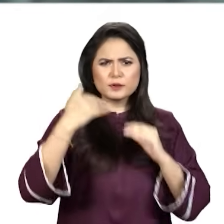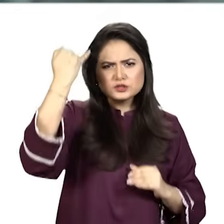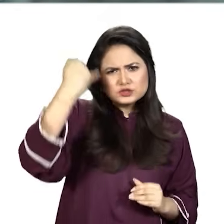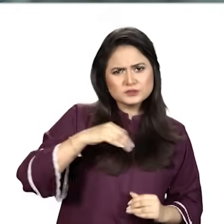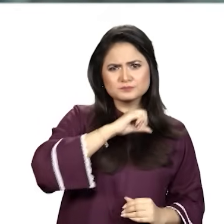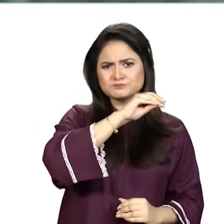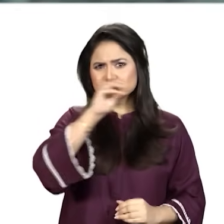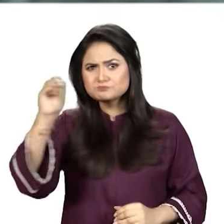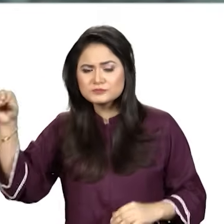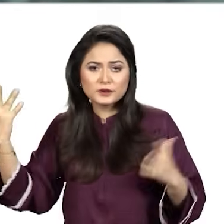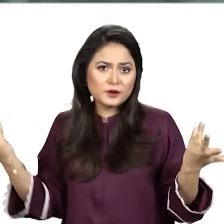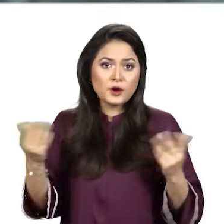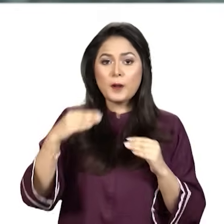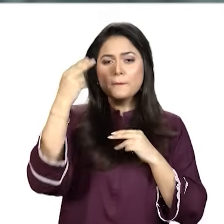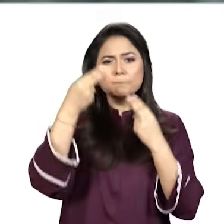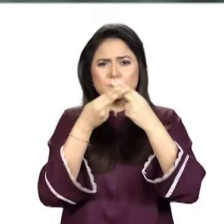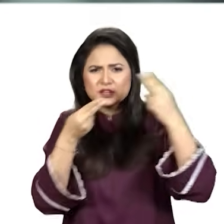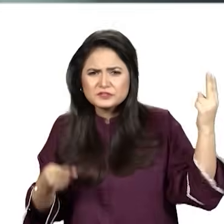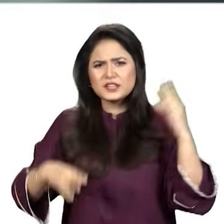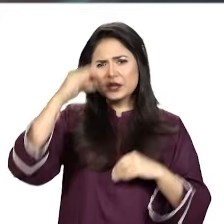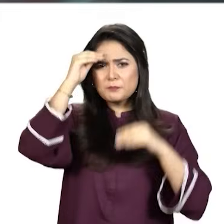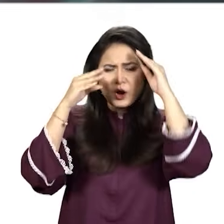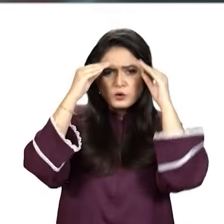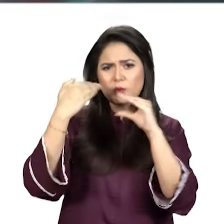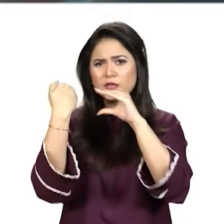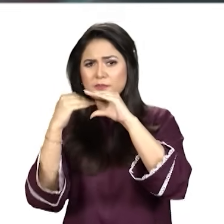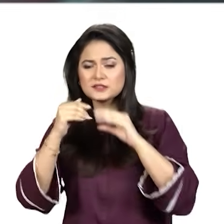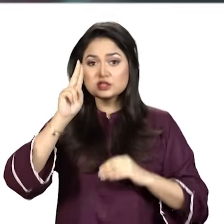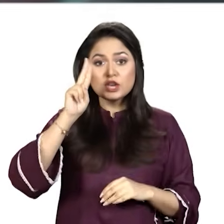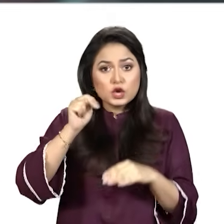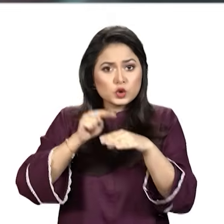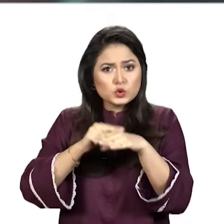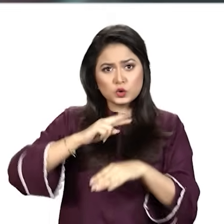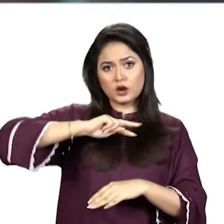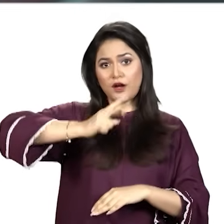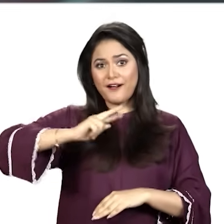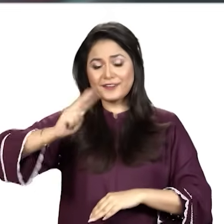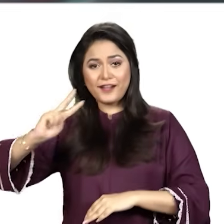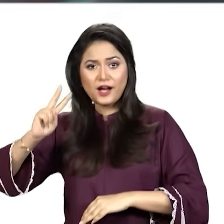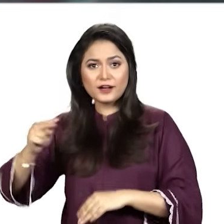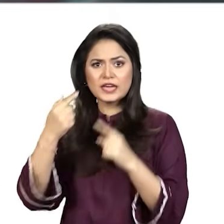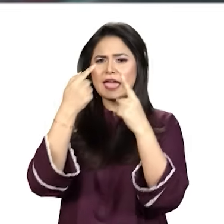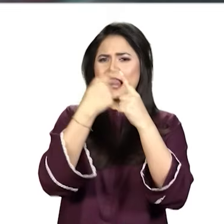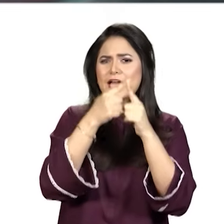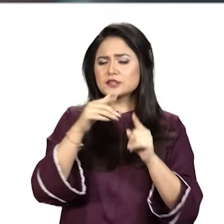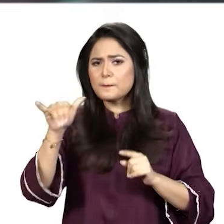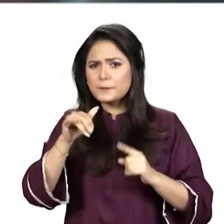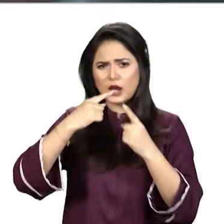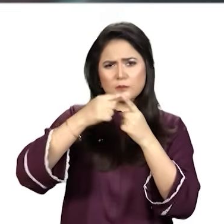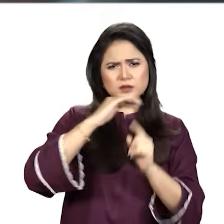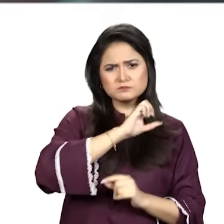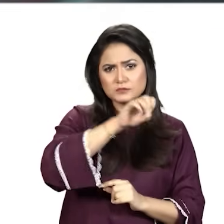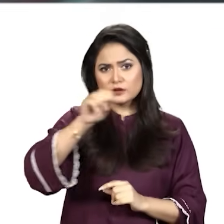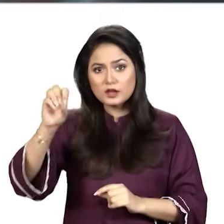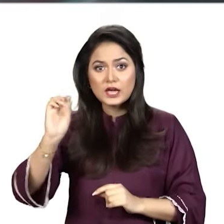दूसरे हिस्सों को भेजते हैं। मालूमात और पैगामात की ये तरसील एक न्यूरॉन से दूसरे न्यूरॉन के दरमियान इलेक्ट्रिक सिग्नल्स की सूरत